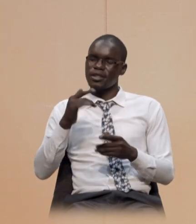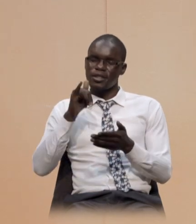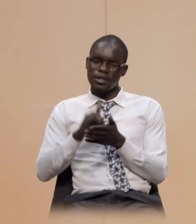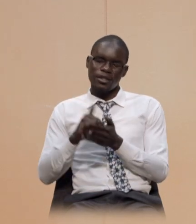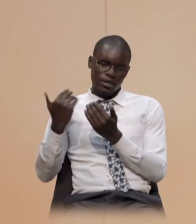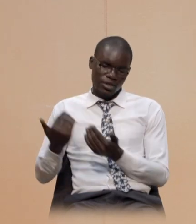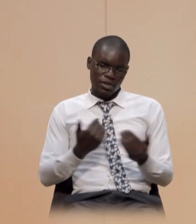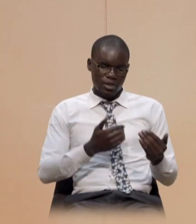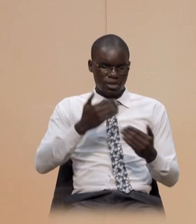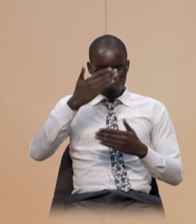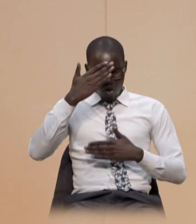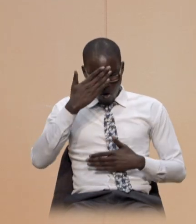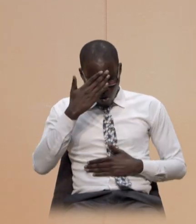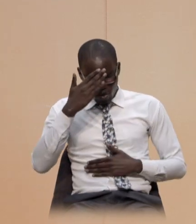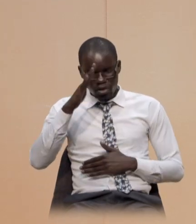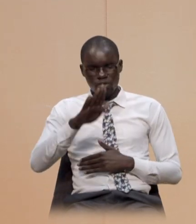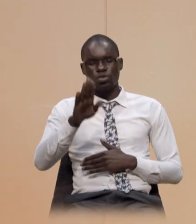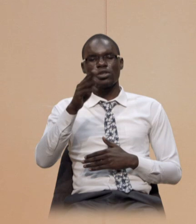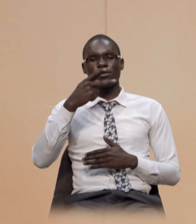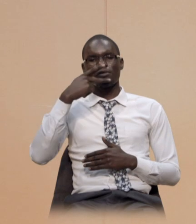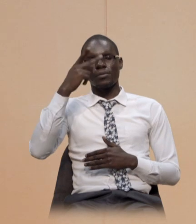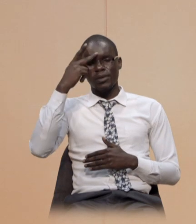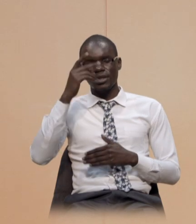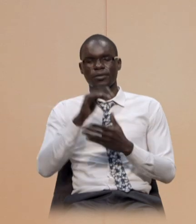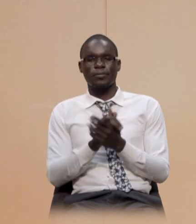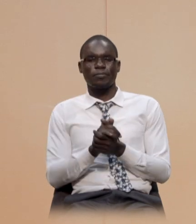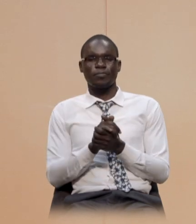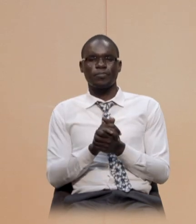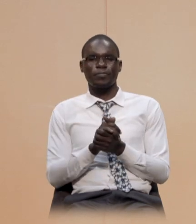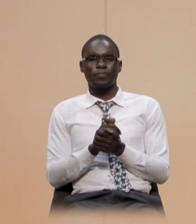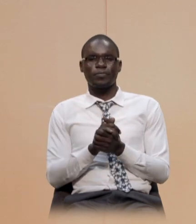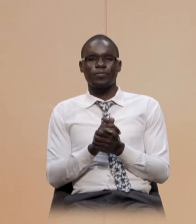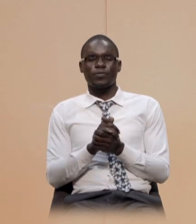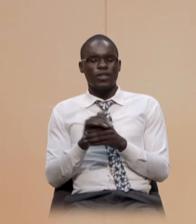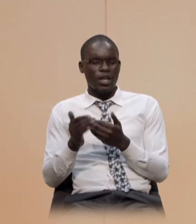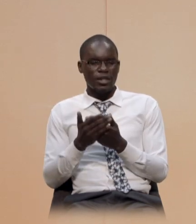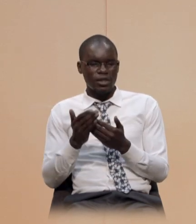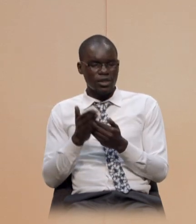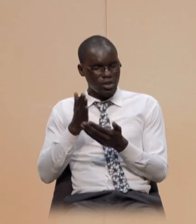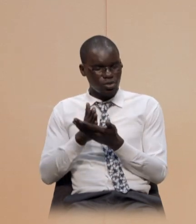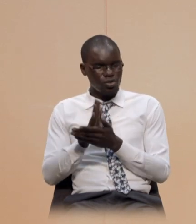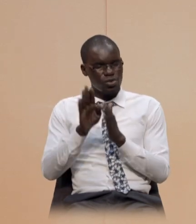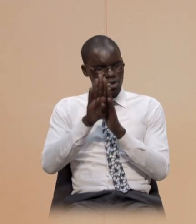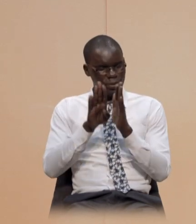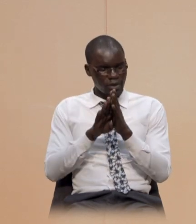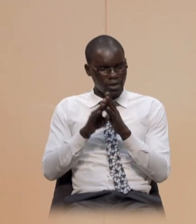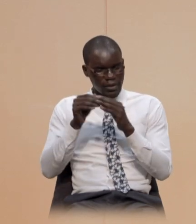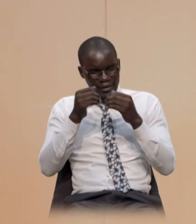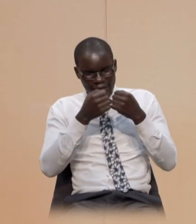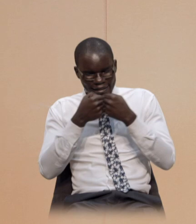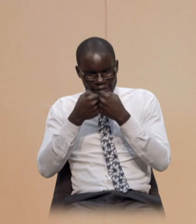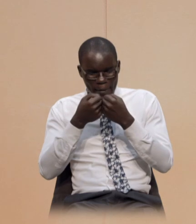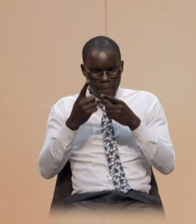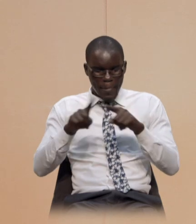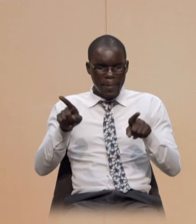wenu. Parenting by Bible can be a challenge. But at same time, what an honor to